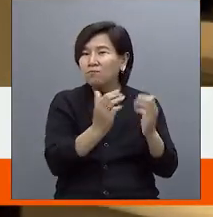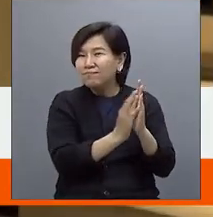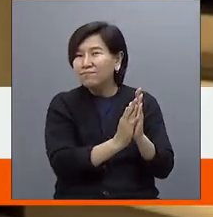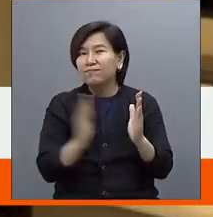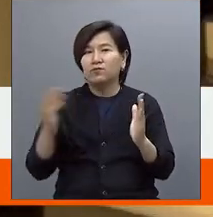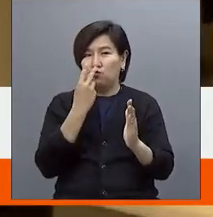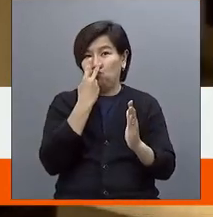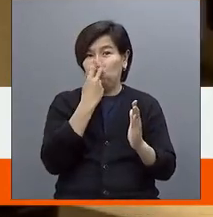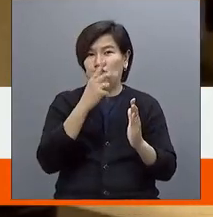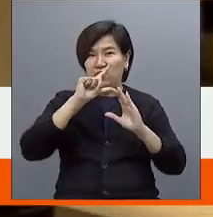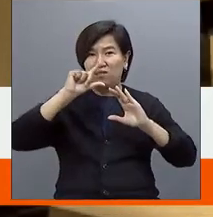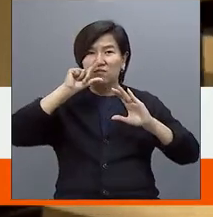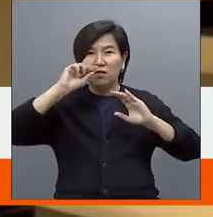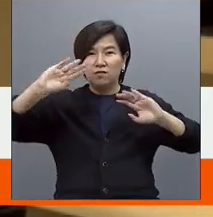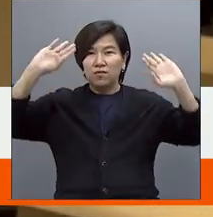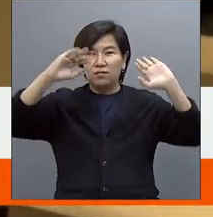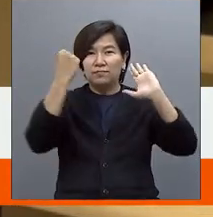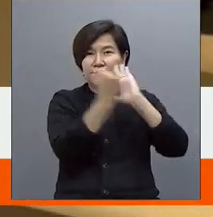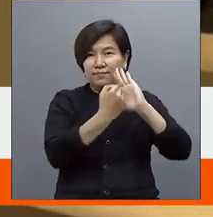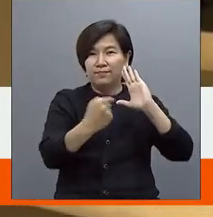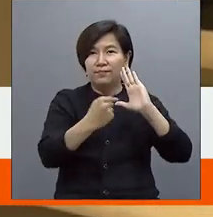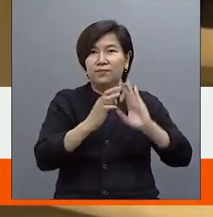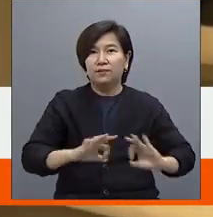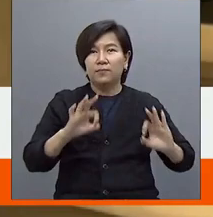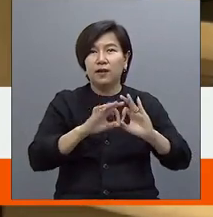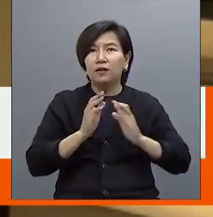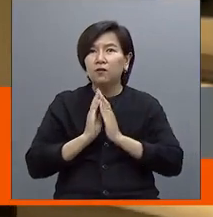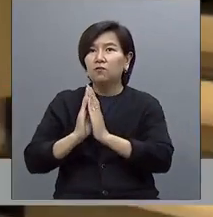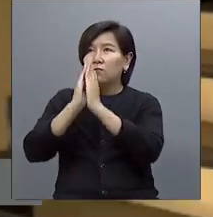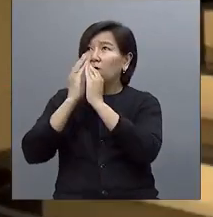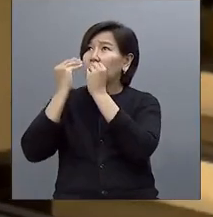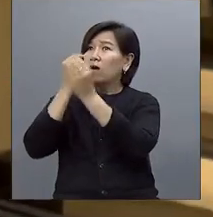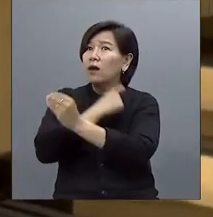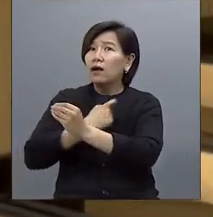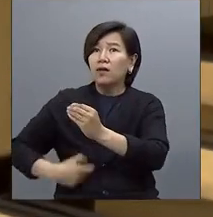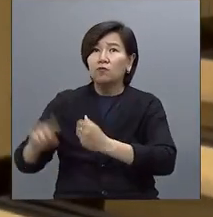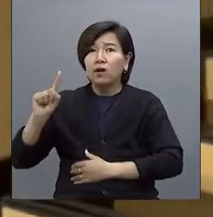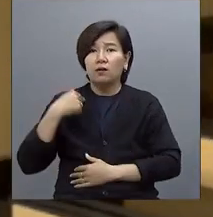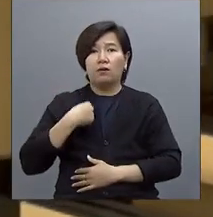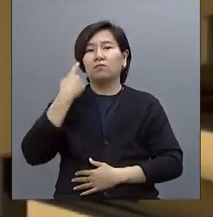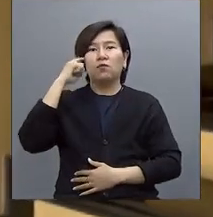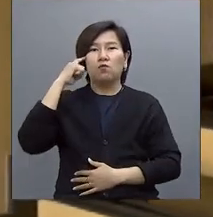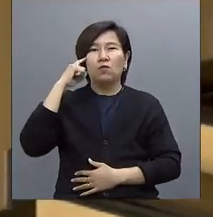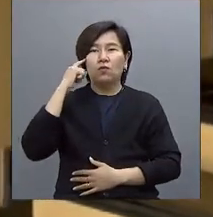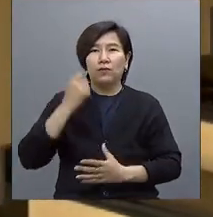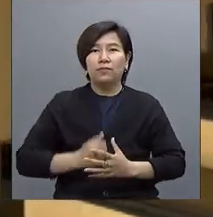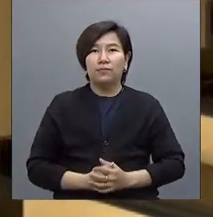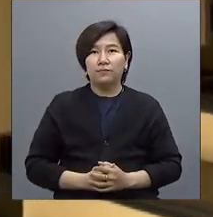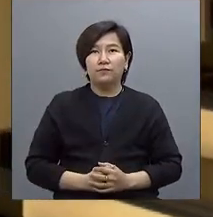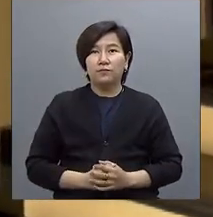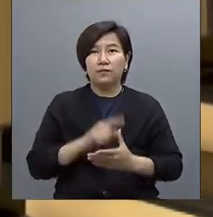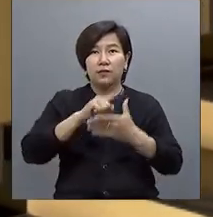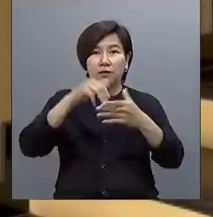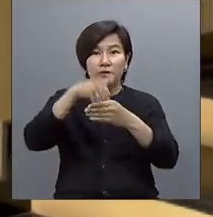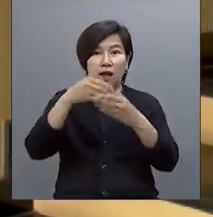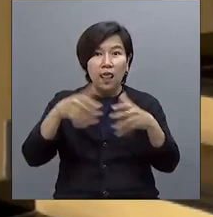แล้วนำทุนก้าวขึ้นวันไหนครับอาจารย ์ผมไม่ทราบ แล้วระบุวันที่เลือกตั้งเลยนะครับ ไม่มีใน